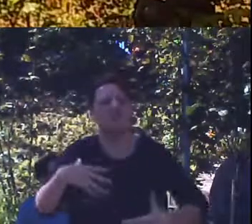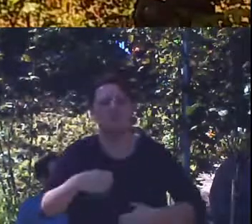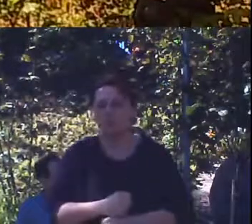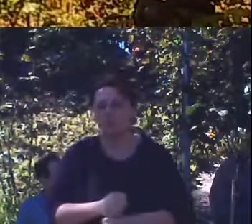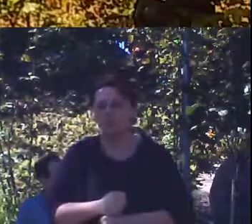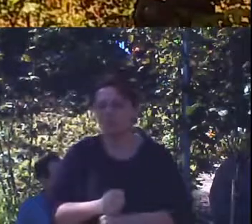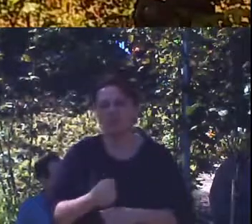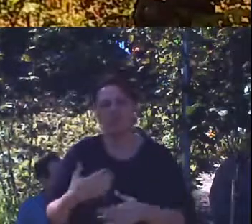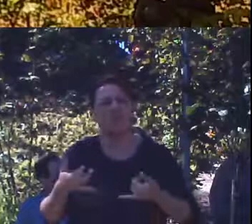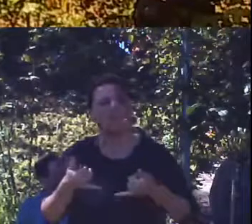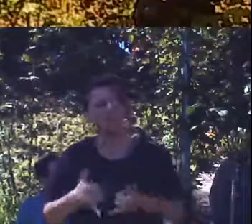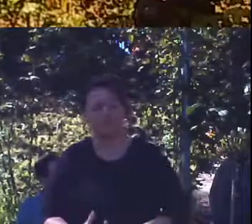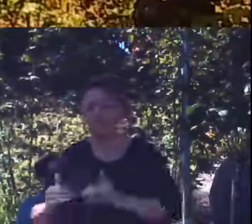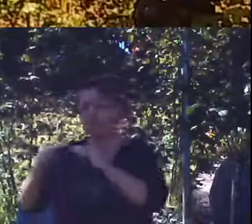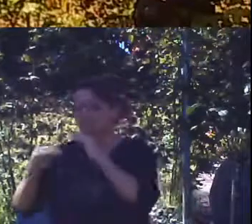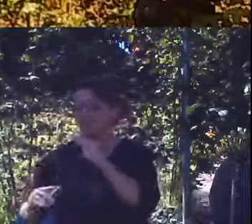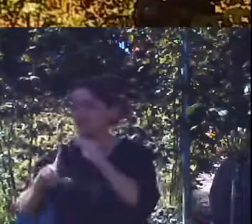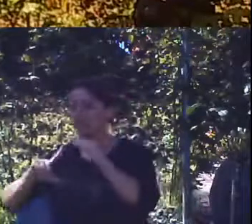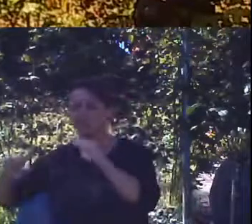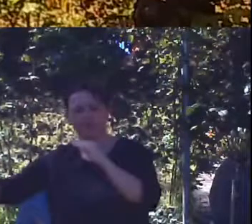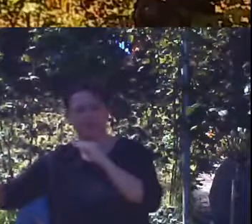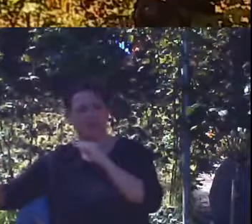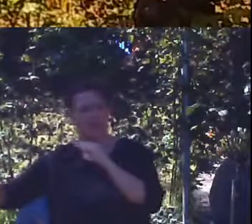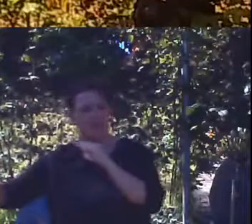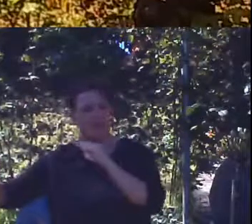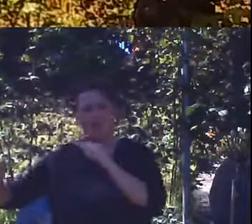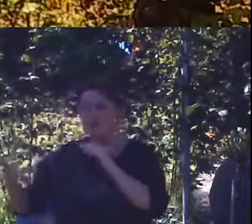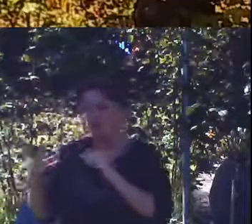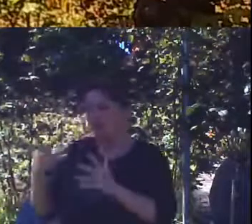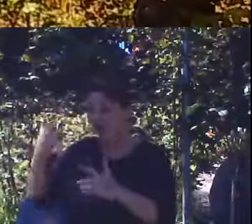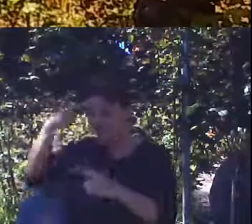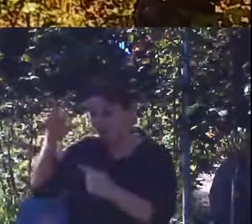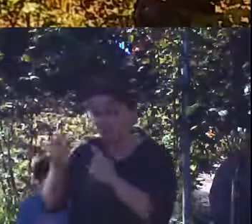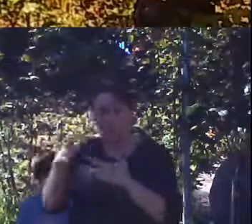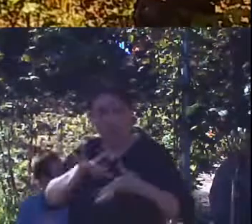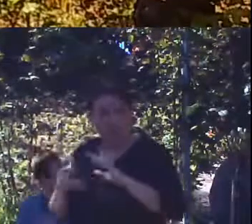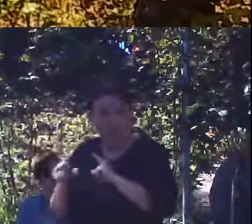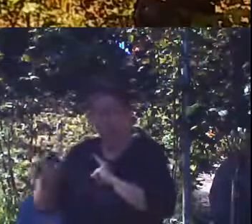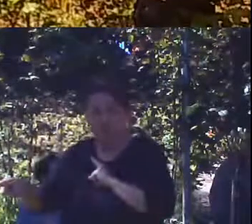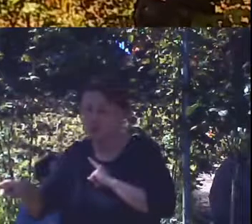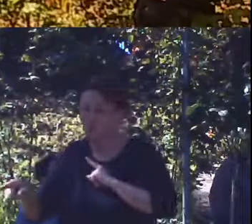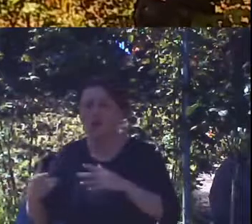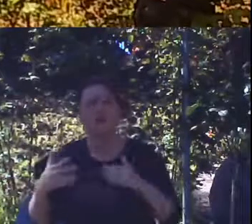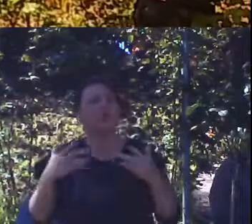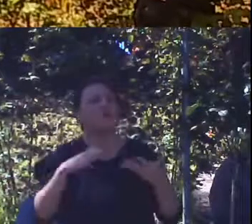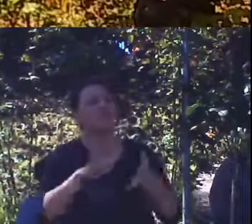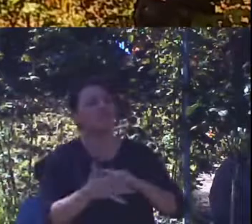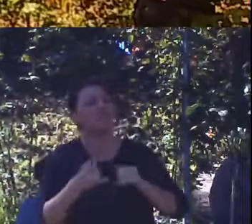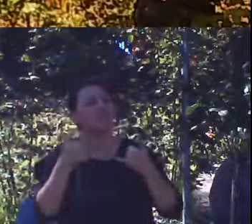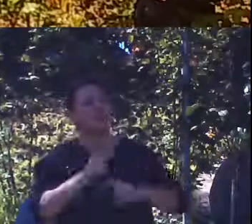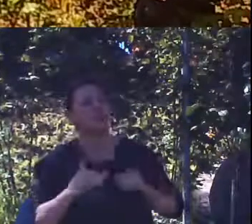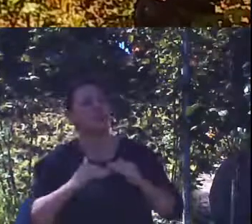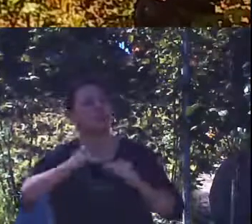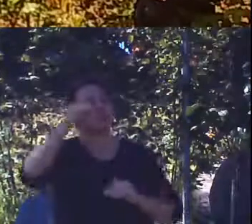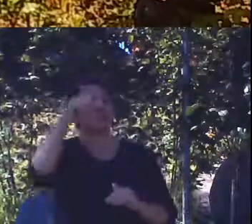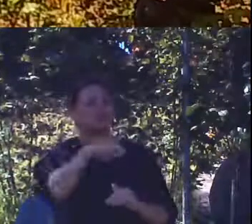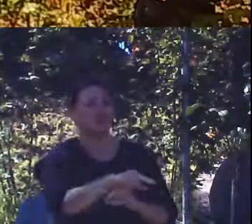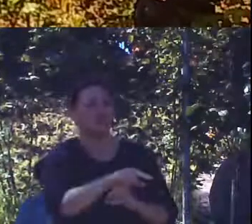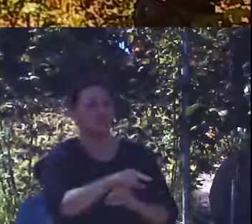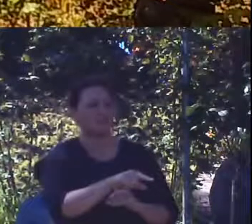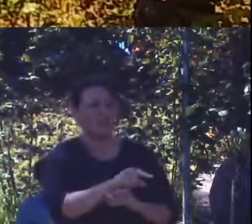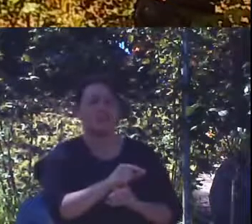andato ma il figlio maggiore alla stessa grandezza d'animo del padre per dirla